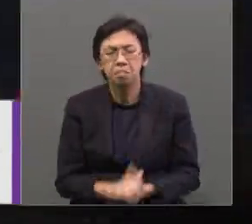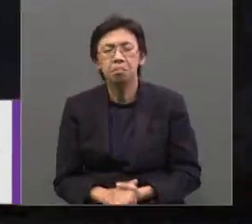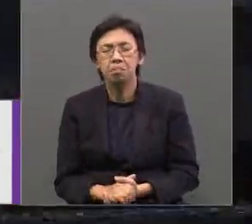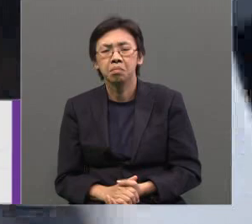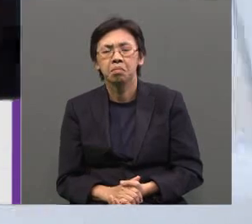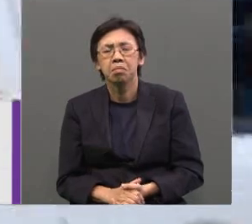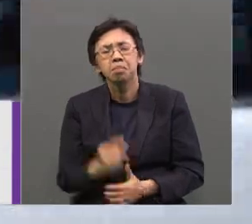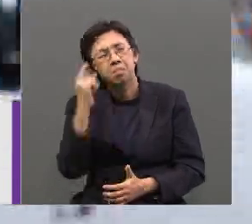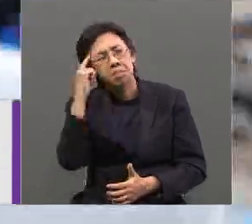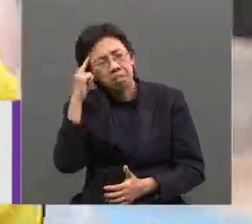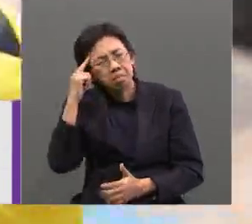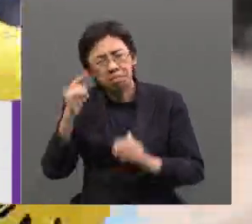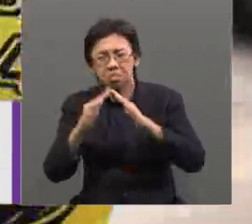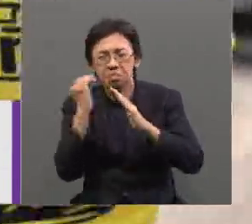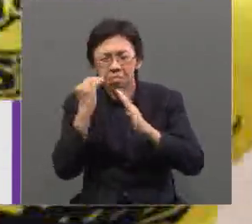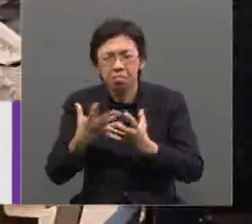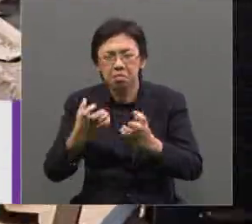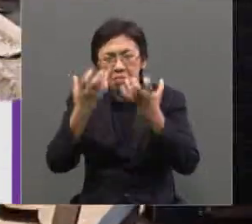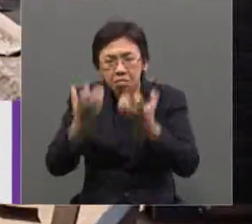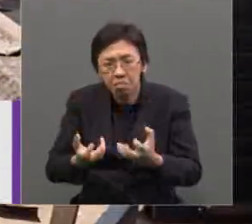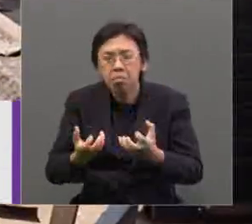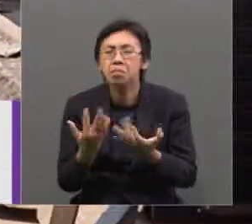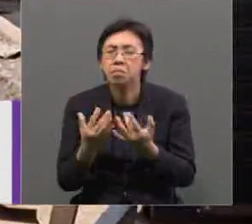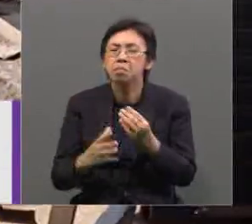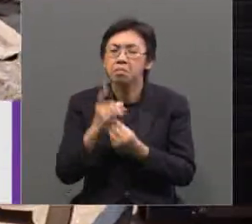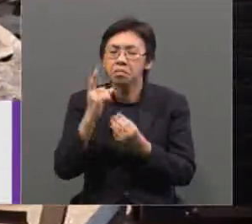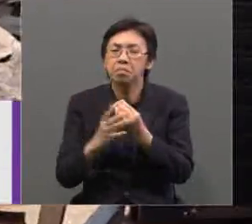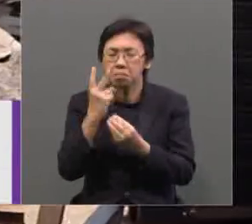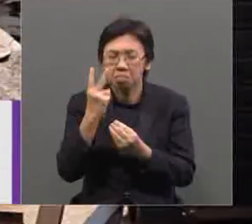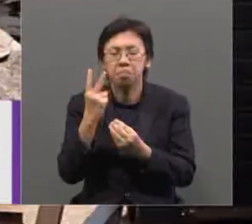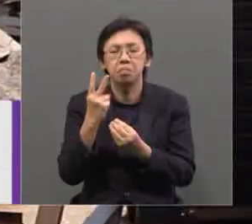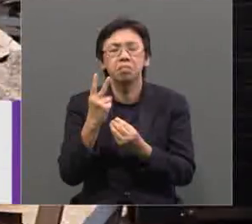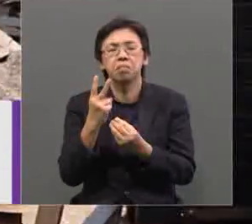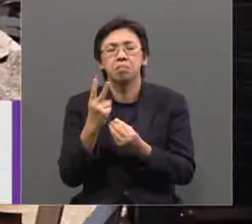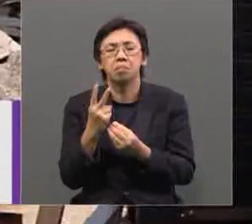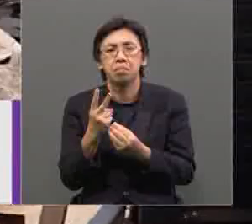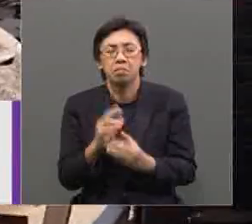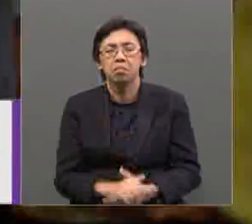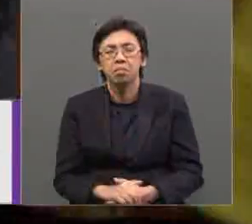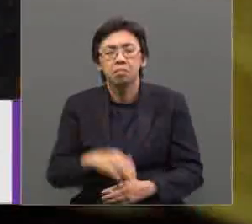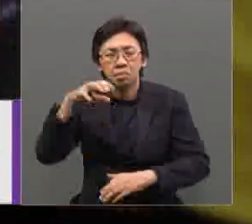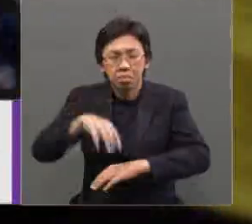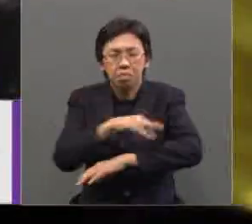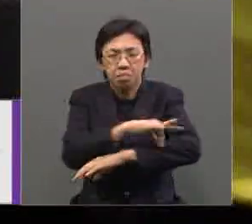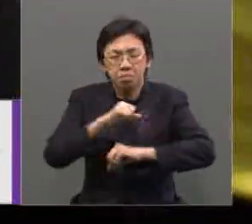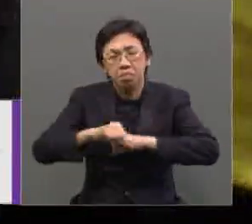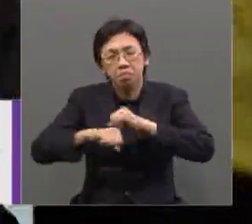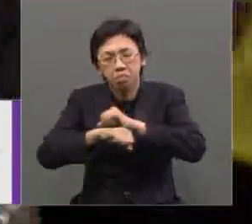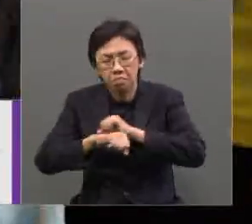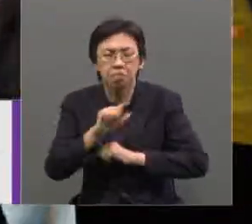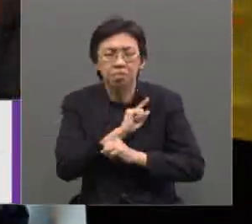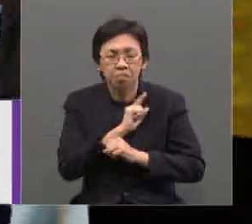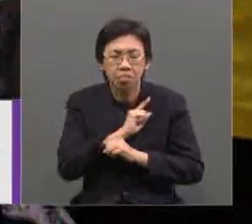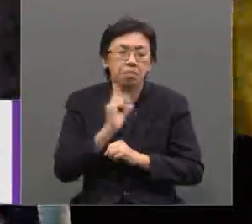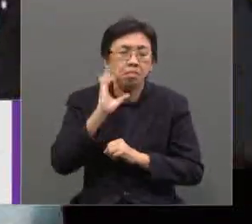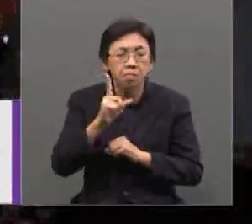างหนักเนี่ยคาดว่าจะใช้เวลาซ่อมแซมประมาณ 1-2 สัปดาห์วันพรุ่งนี้ทางโยธาธิการและผังเมืองพร้อมหน่วยงานที่เกี่ยวข้องก็จะเข้